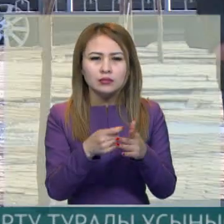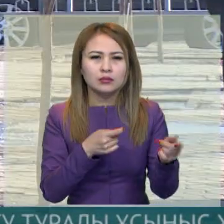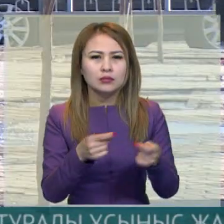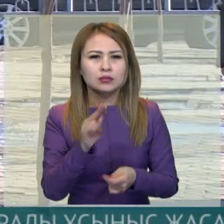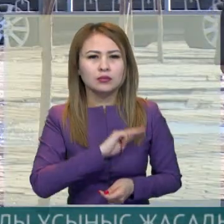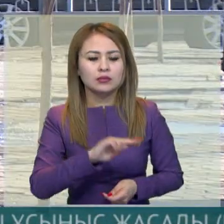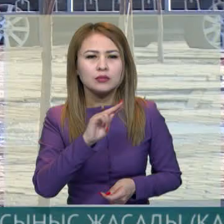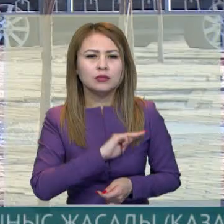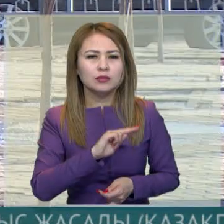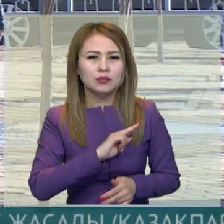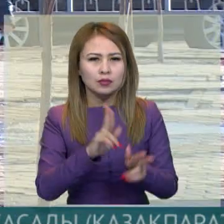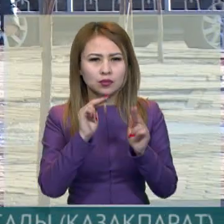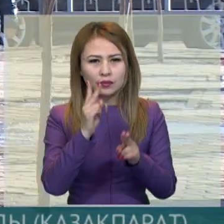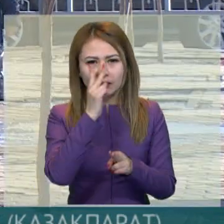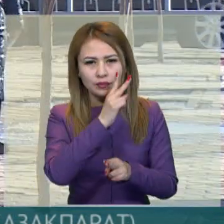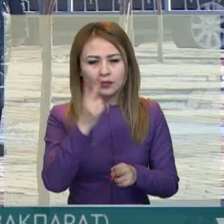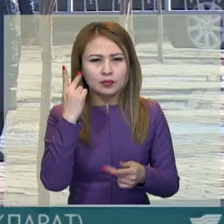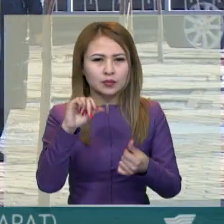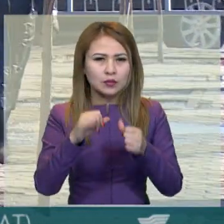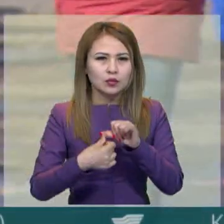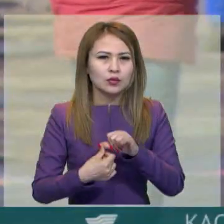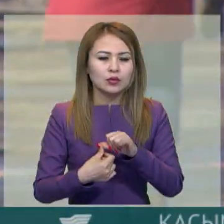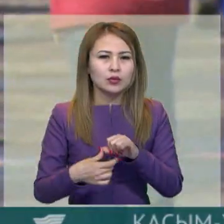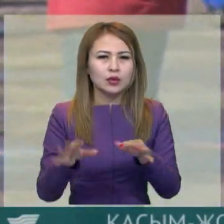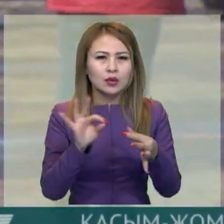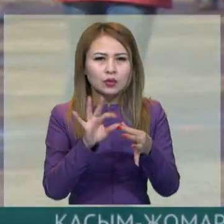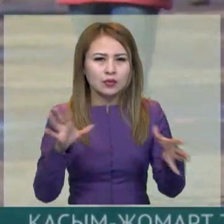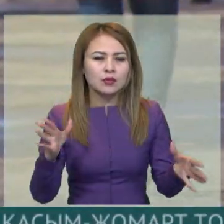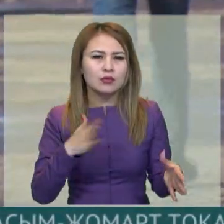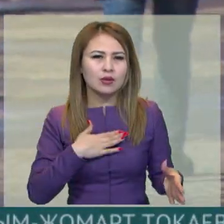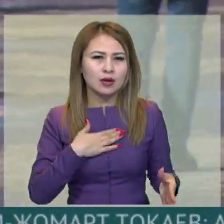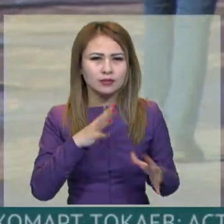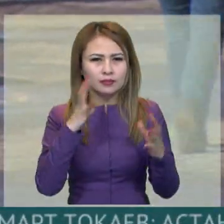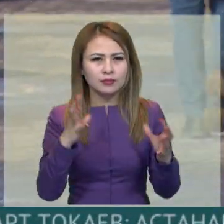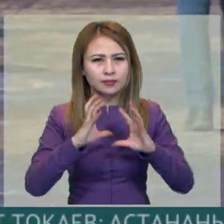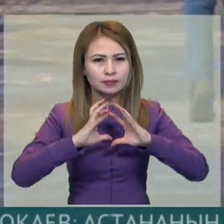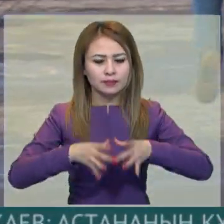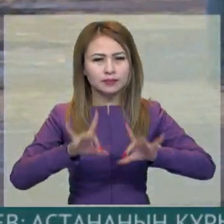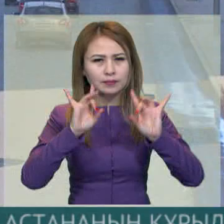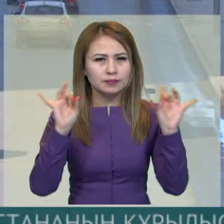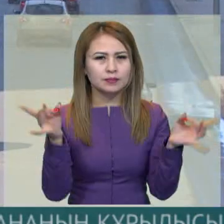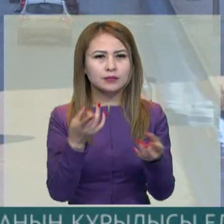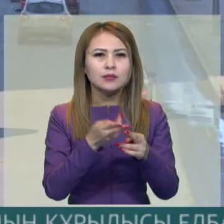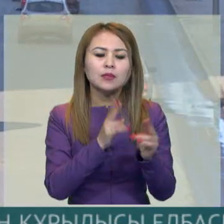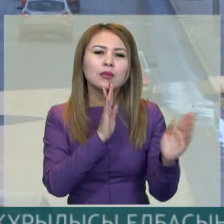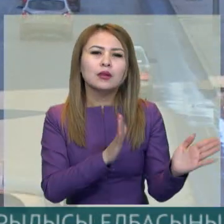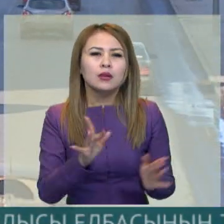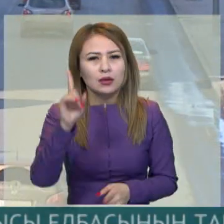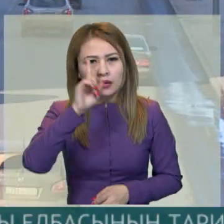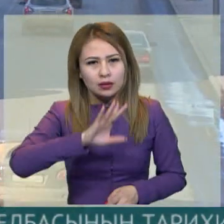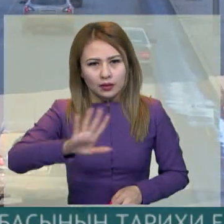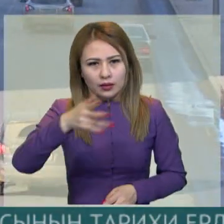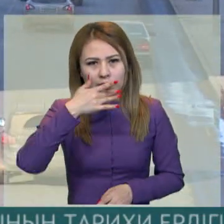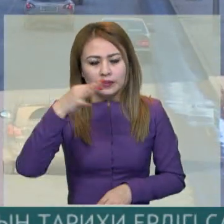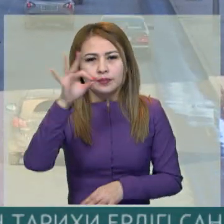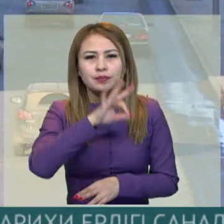атқарған тыңғылықты істерінің жемісін көргендігін айтты. Тұғыры биік тәуелсіздігімізді сақтап, әлемдік аренада бітімгер ретінде танылған